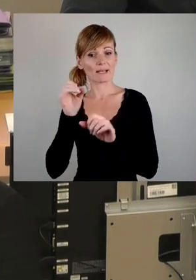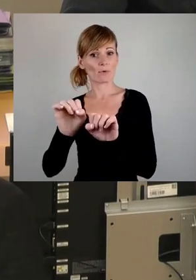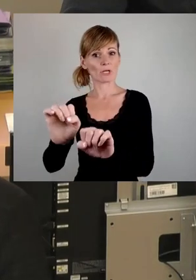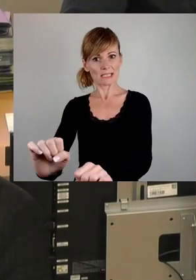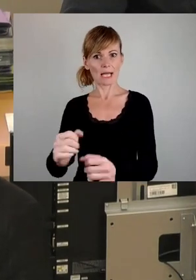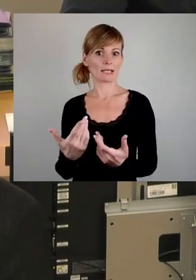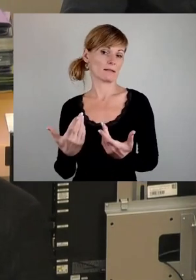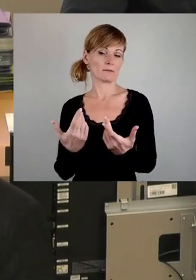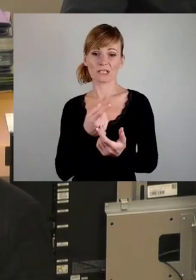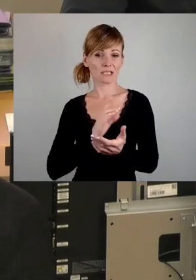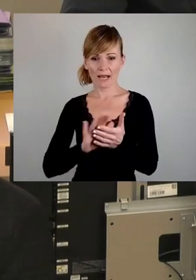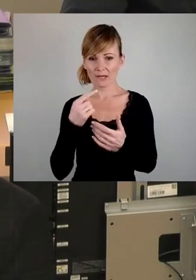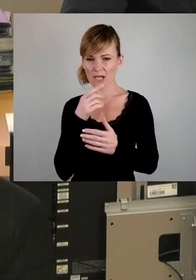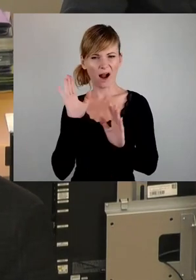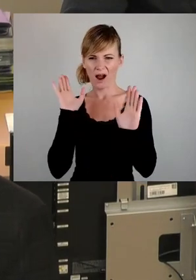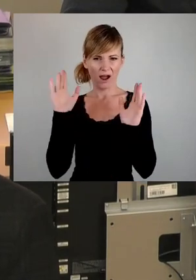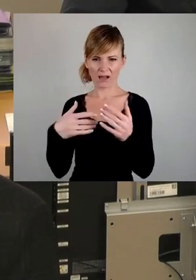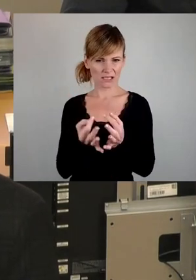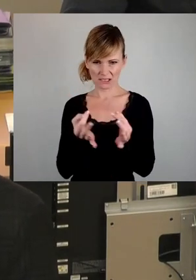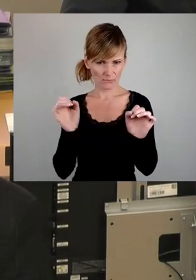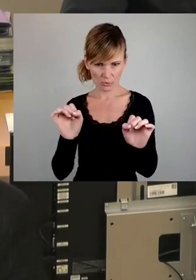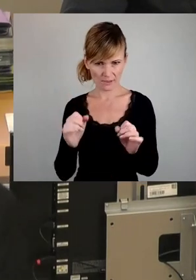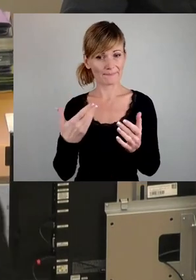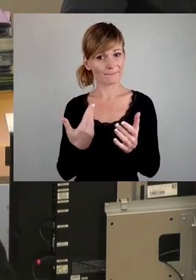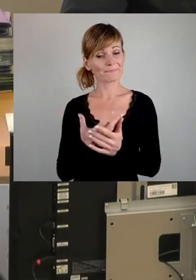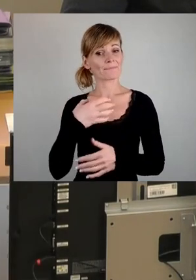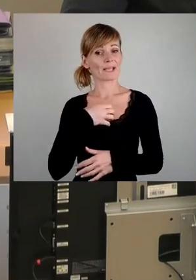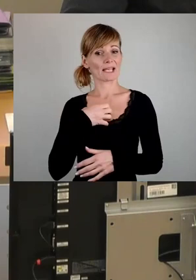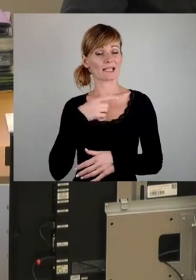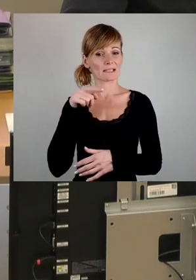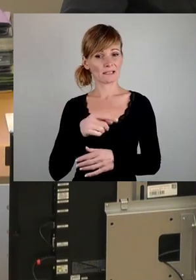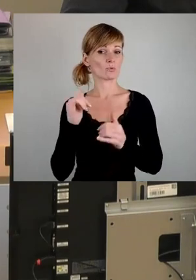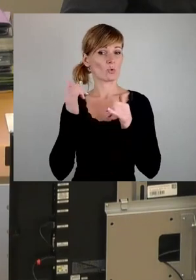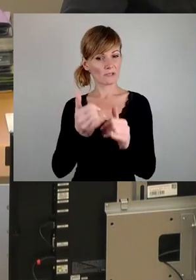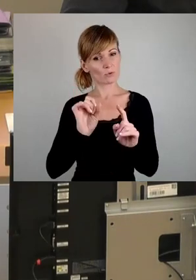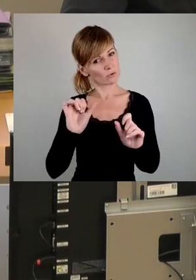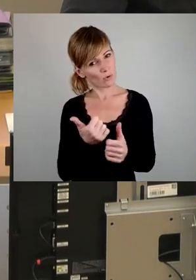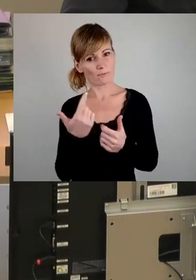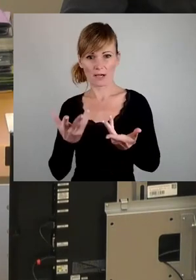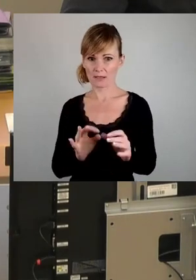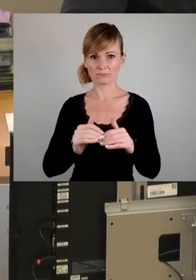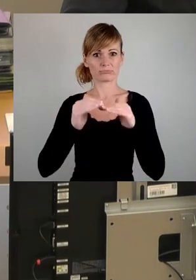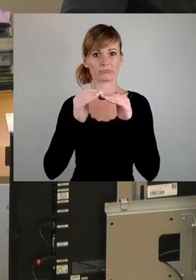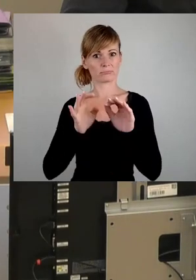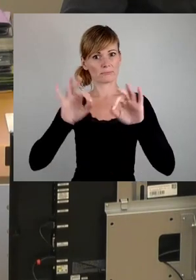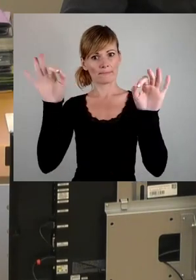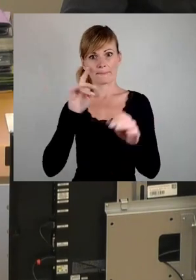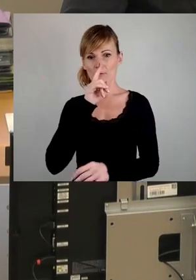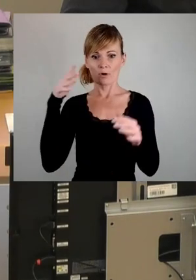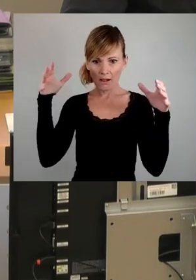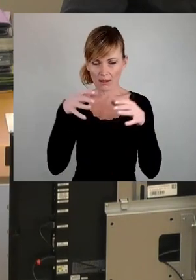Potenzial, den Tourismus in Dresden nochmal auf eine andere Basis aufzustellen, dass sich das eben nicht alles nur im Zentrum abspielt, sondern eben